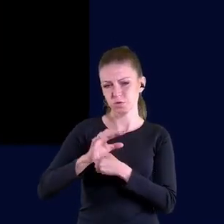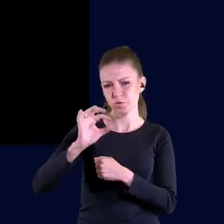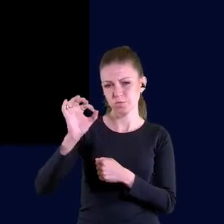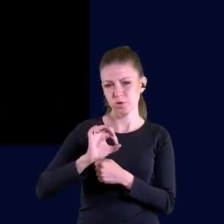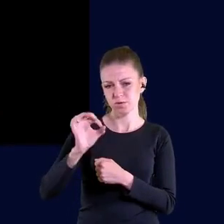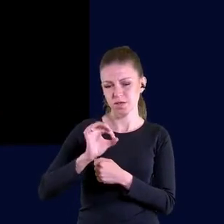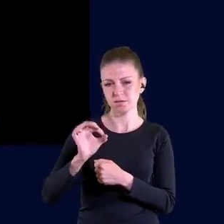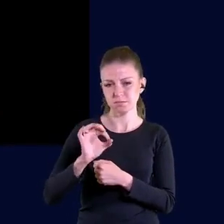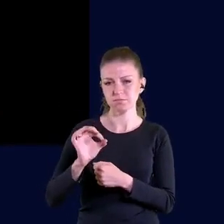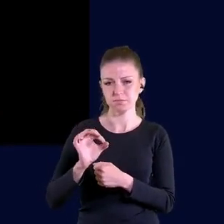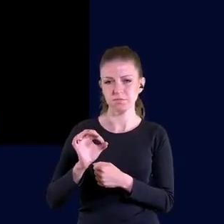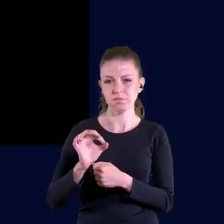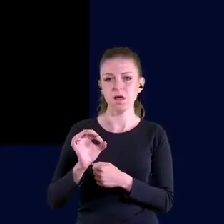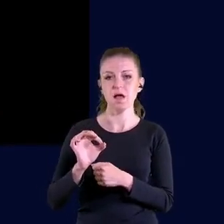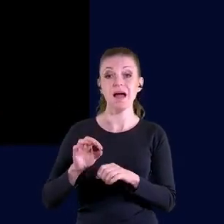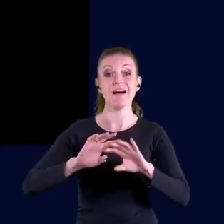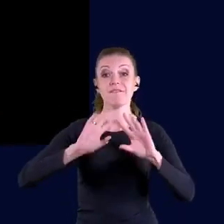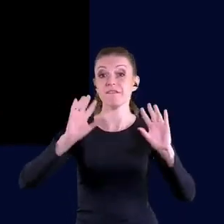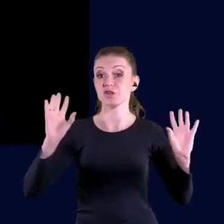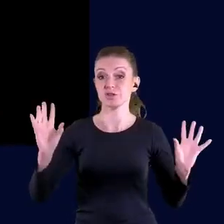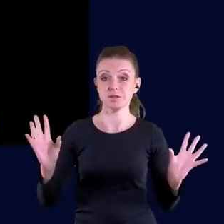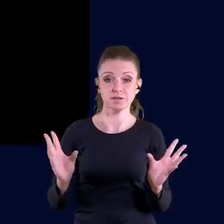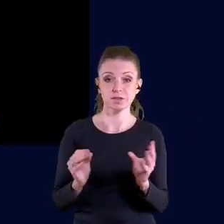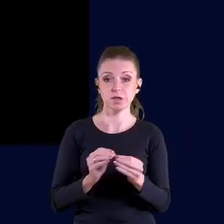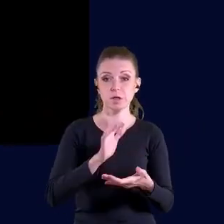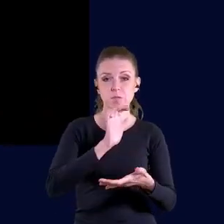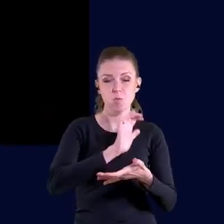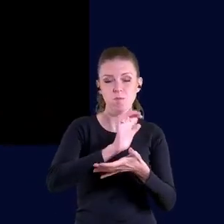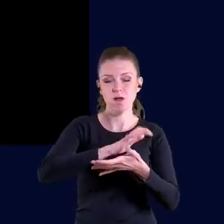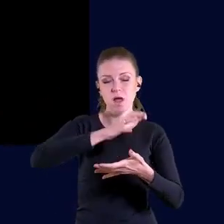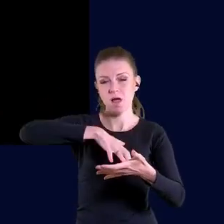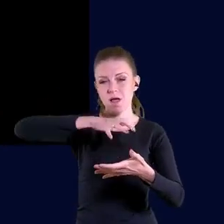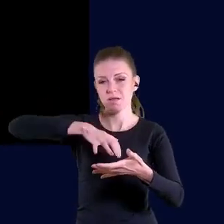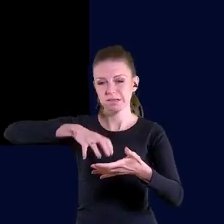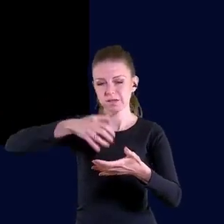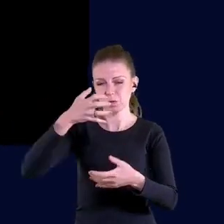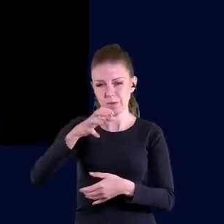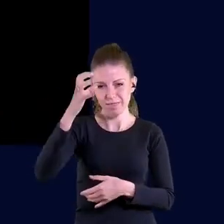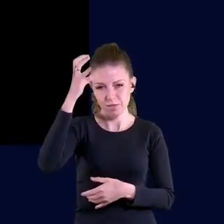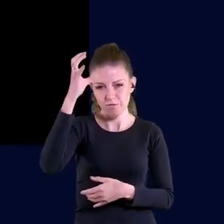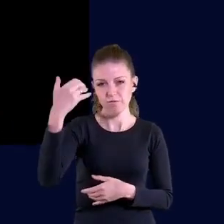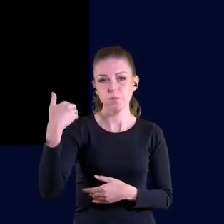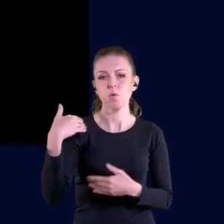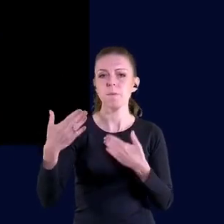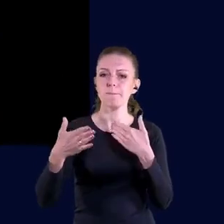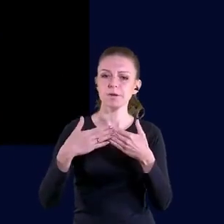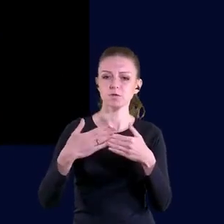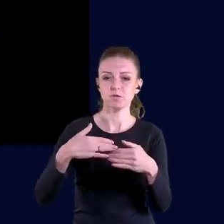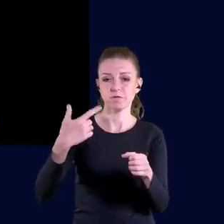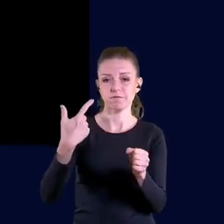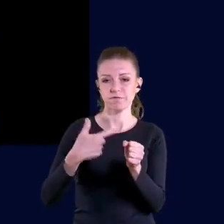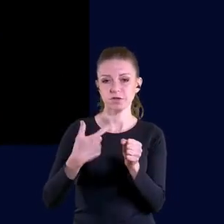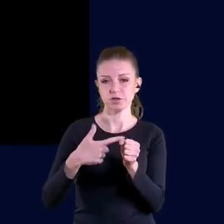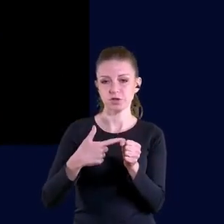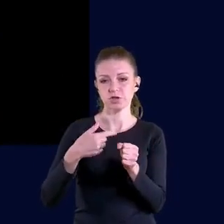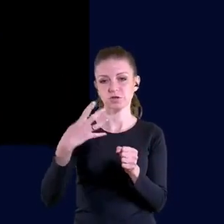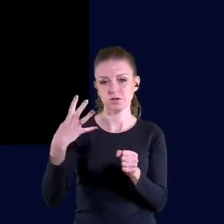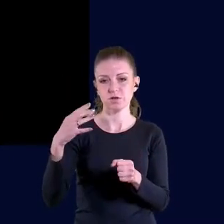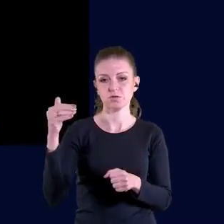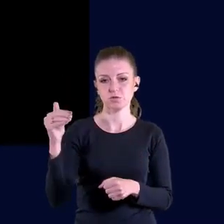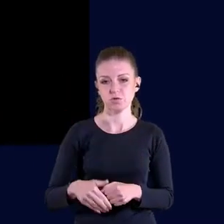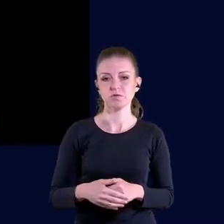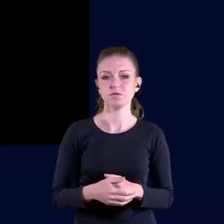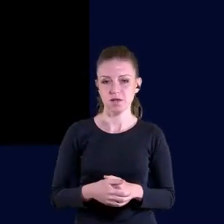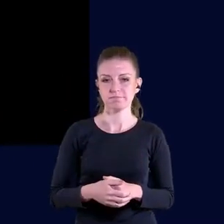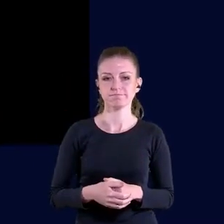artykułów naukowych natomiast wszystkich publikacji naukowych było blisko 24 tysiące